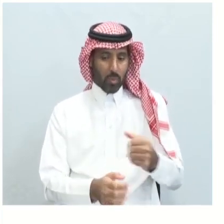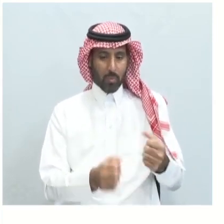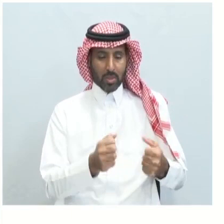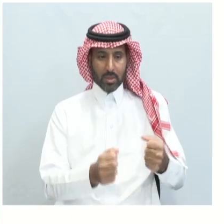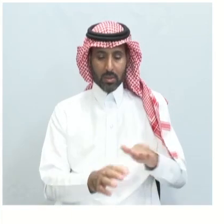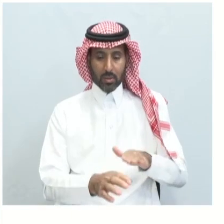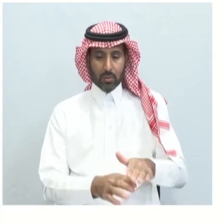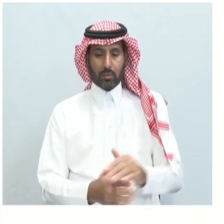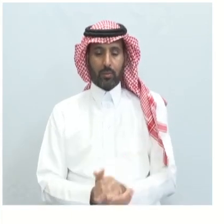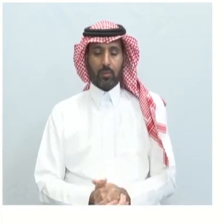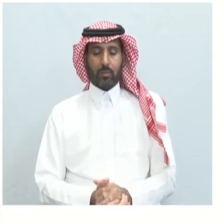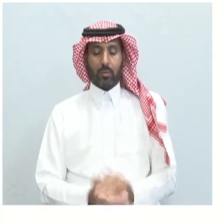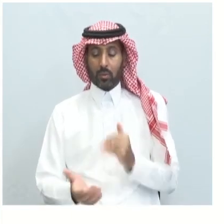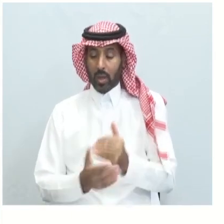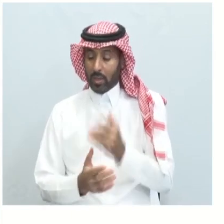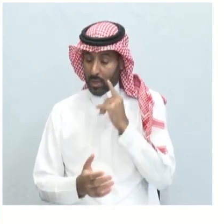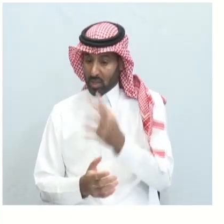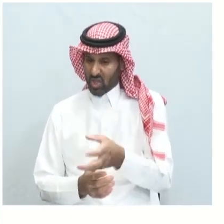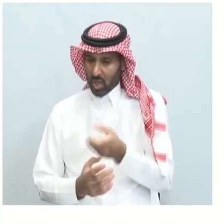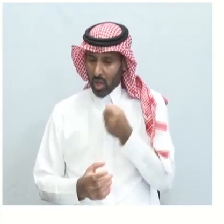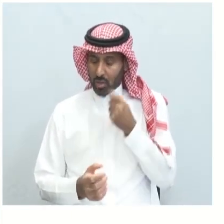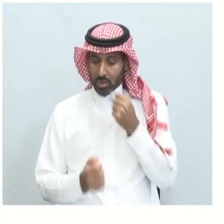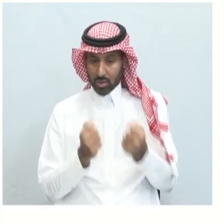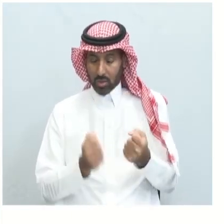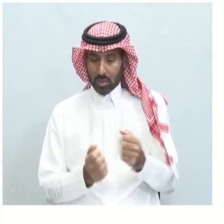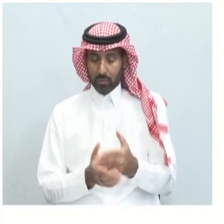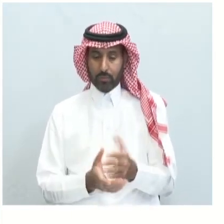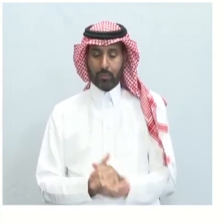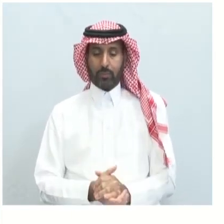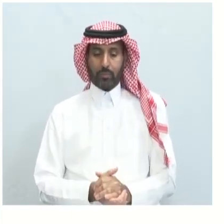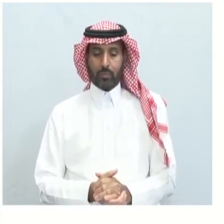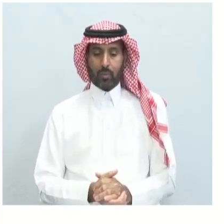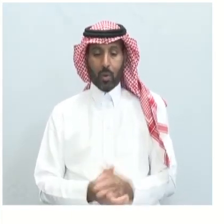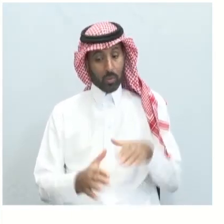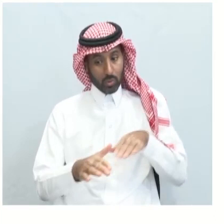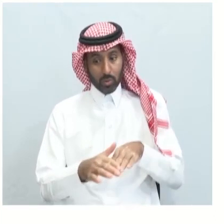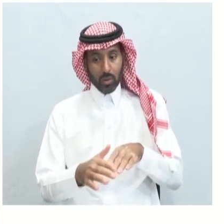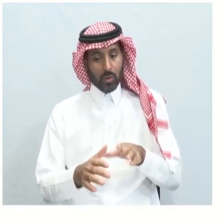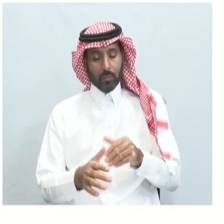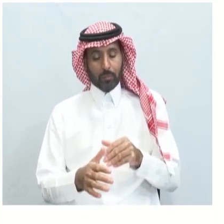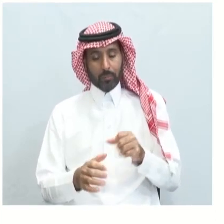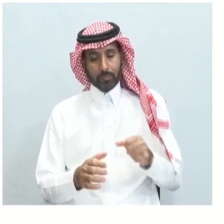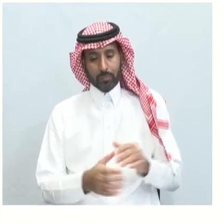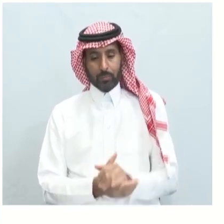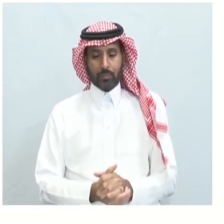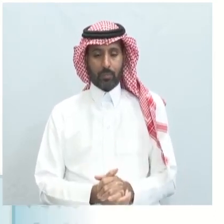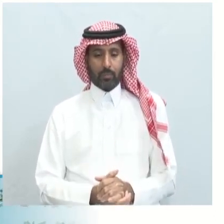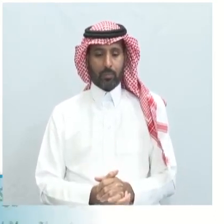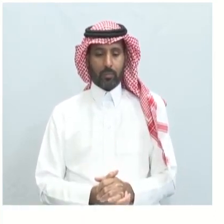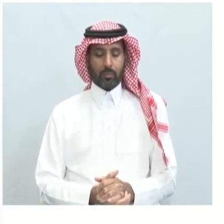تؤدي الى سرقه المركبات انتهاك الخصوصيه او حدوث اضرار جسديه بالرك بالركاب